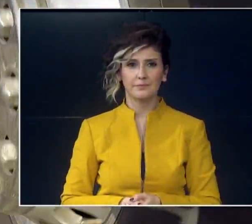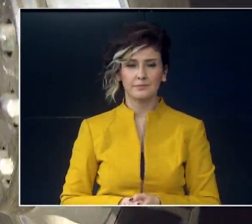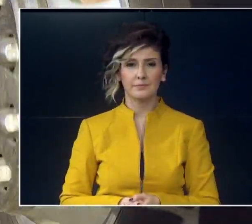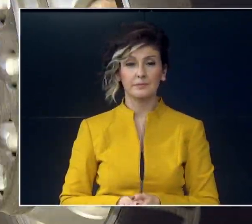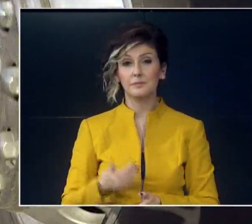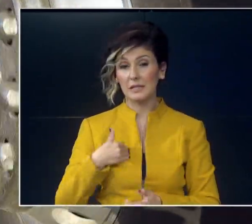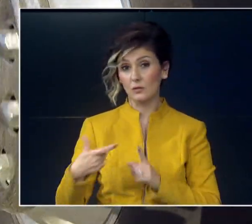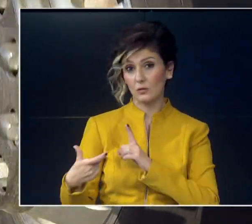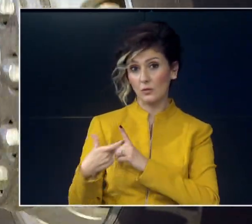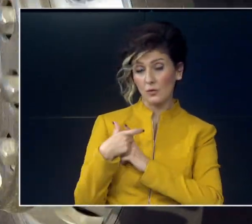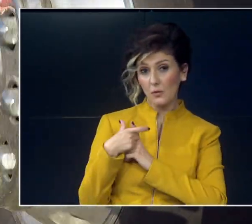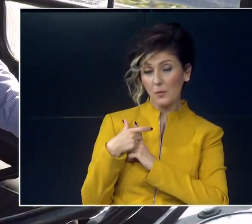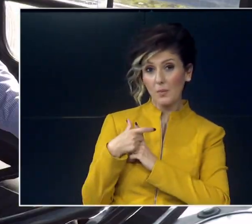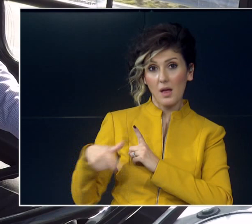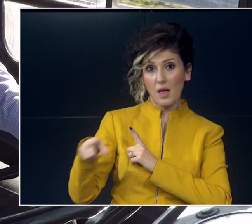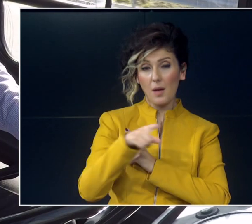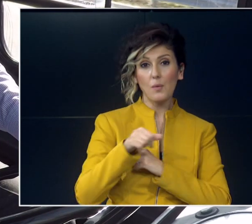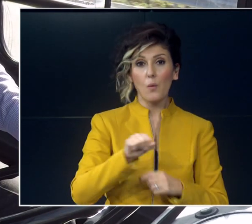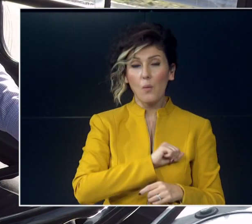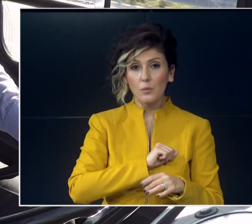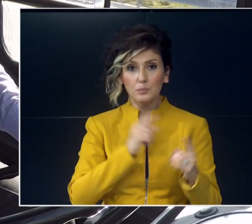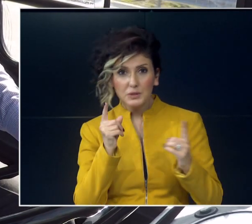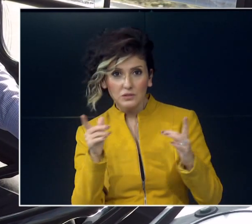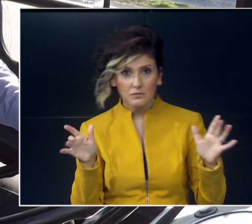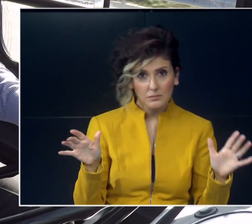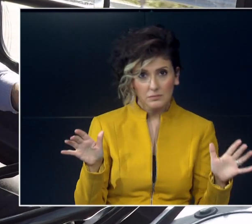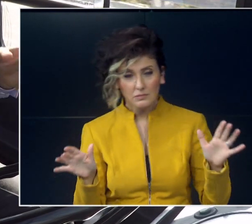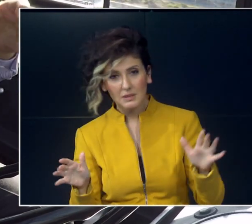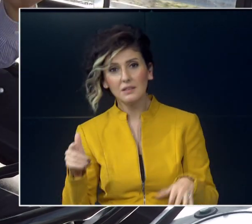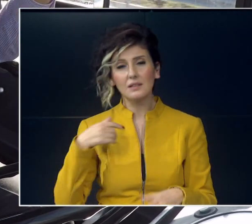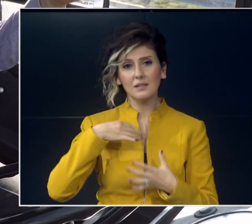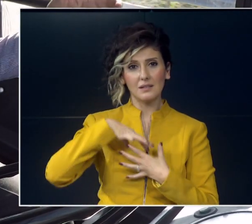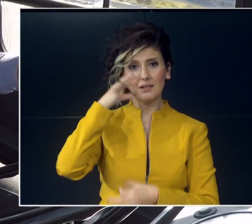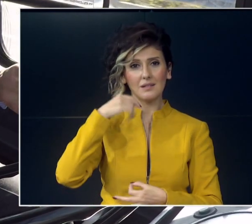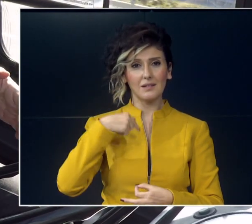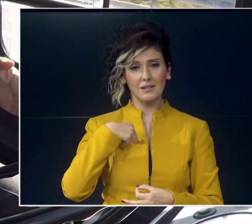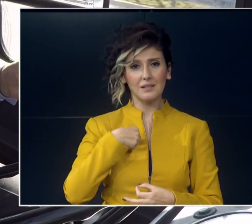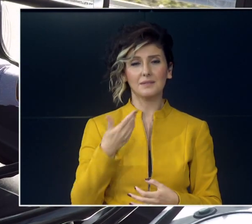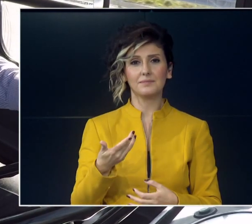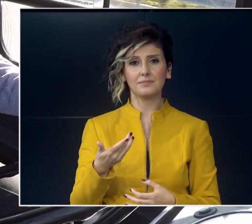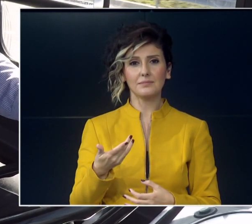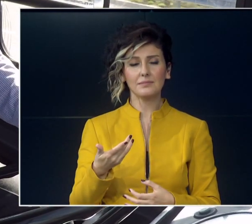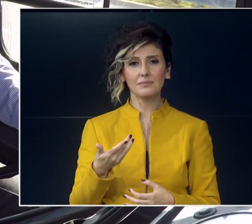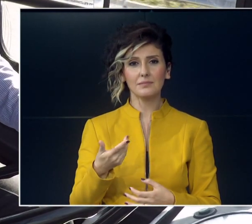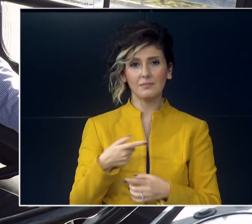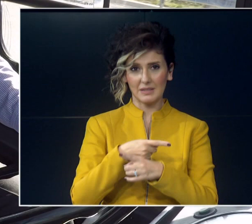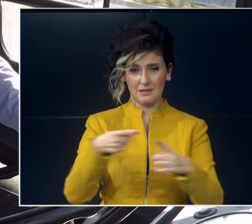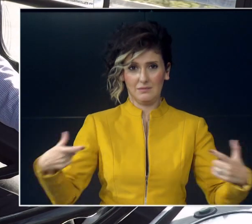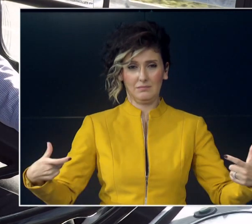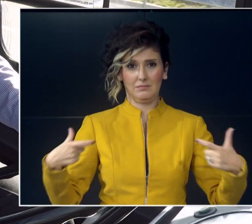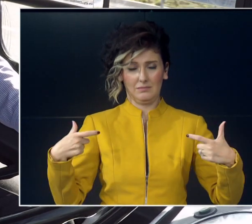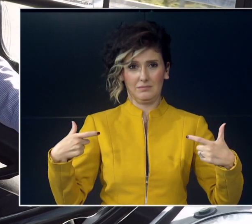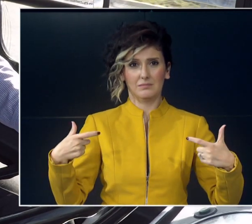Tabii korumalarınız endişeleniyor şey olacak diye. Siz de böyle etrafınız